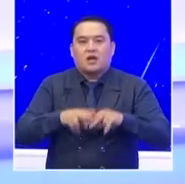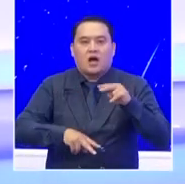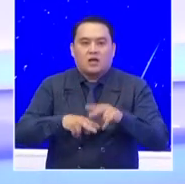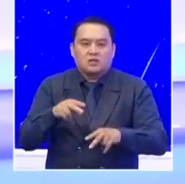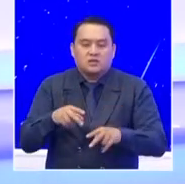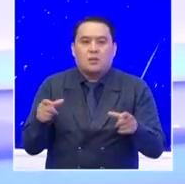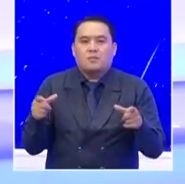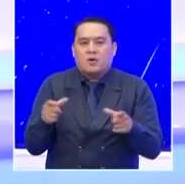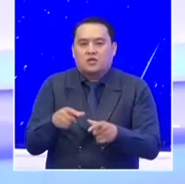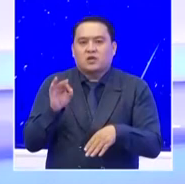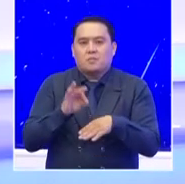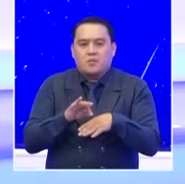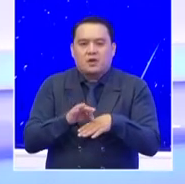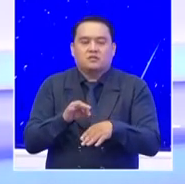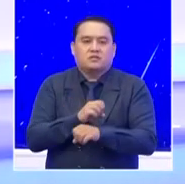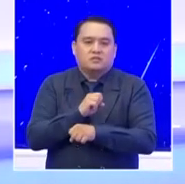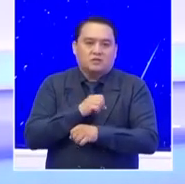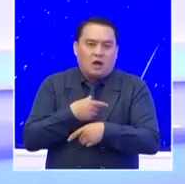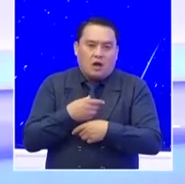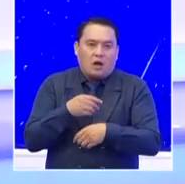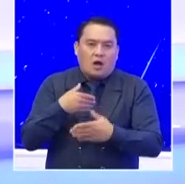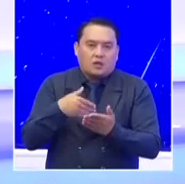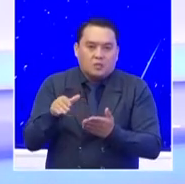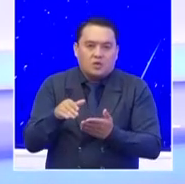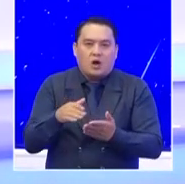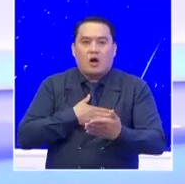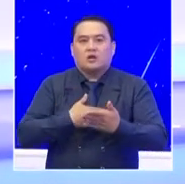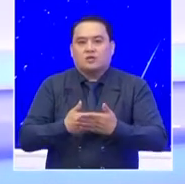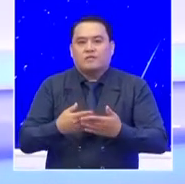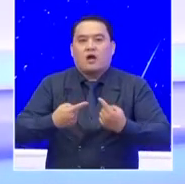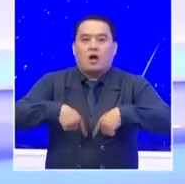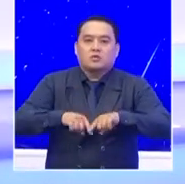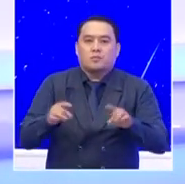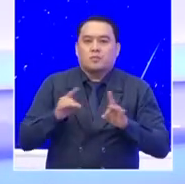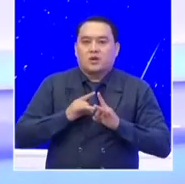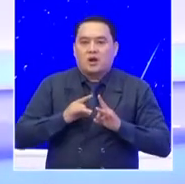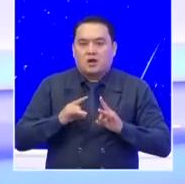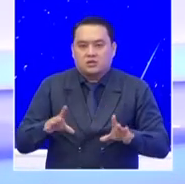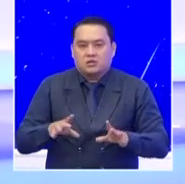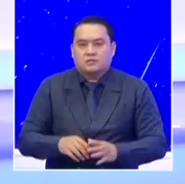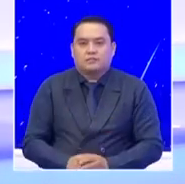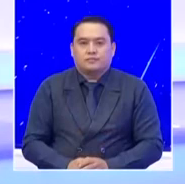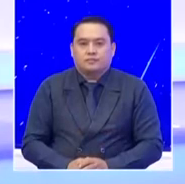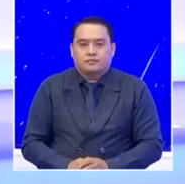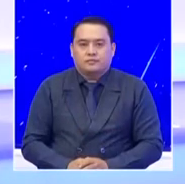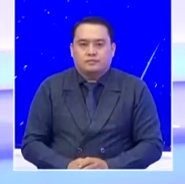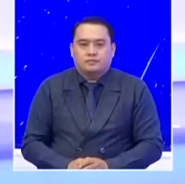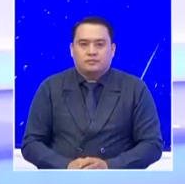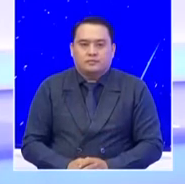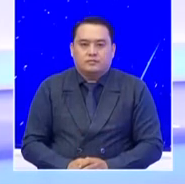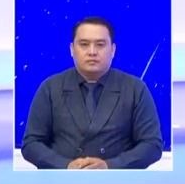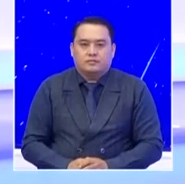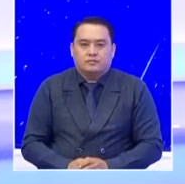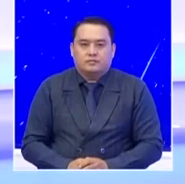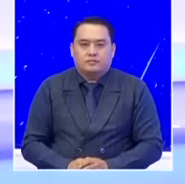из-за пандемии все массовые мероприятия отменены, находчивые волонтеры смогли организовать праздник и бесконтактно. Но не менее